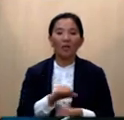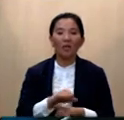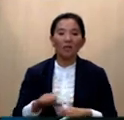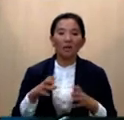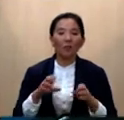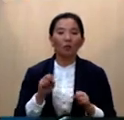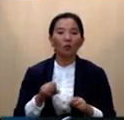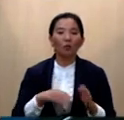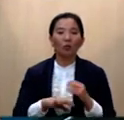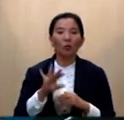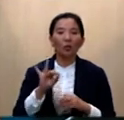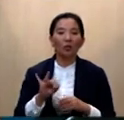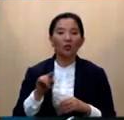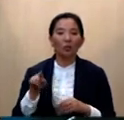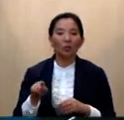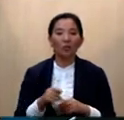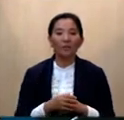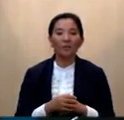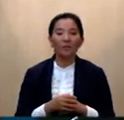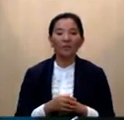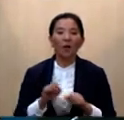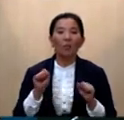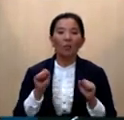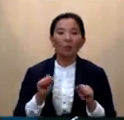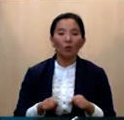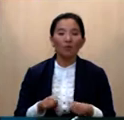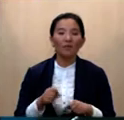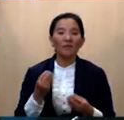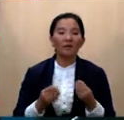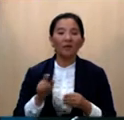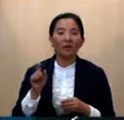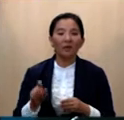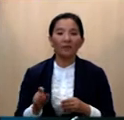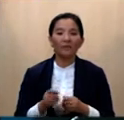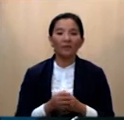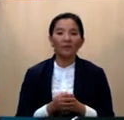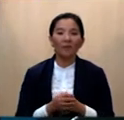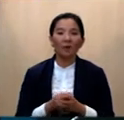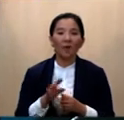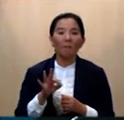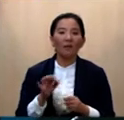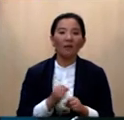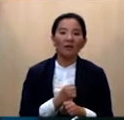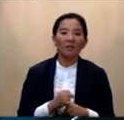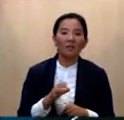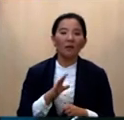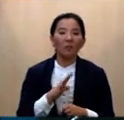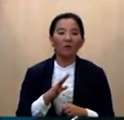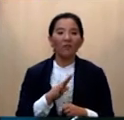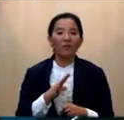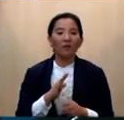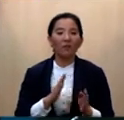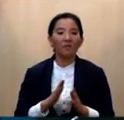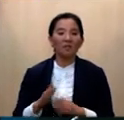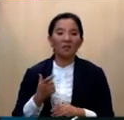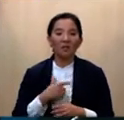может выйти за лицевую линию может играть и подраться либо дисциплинированно